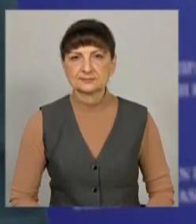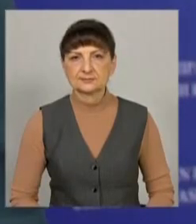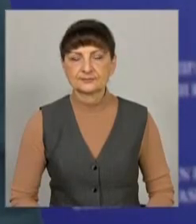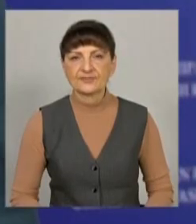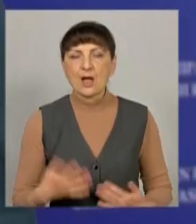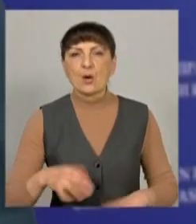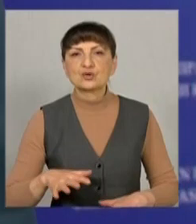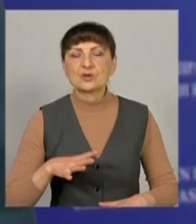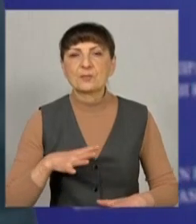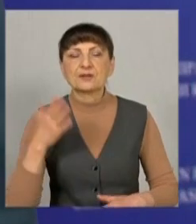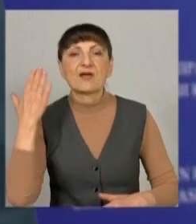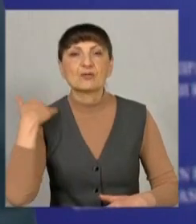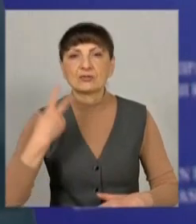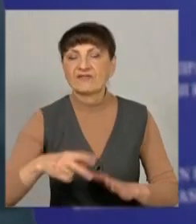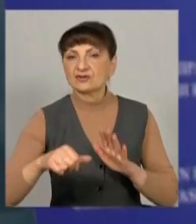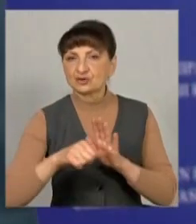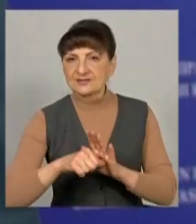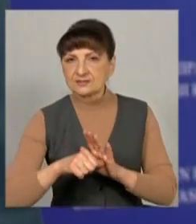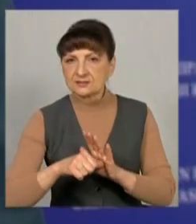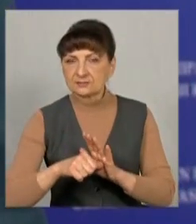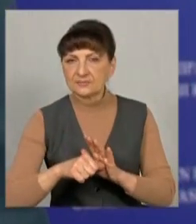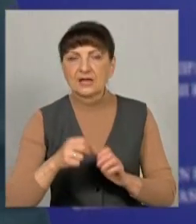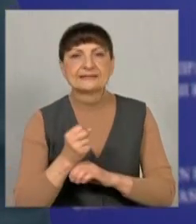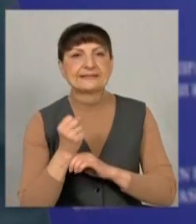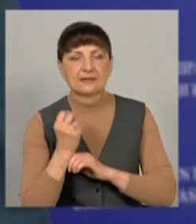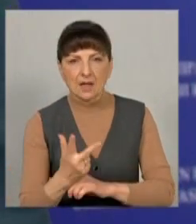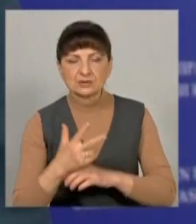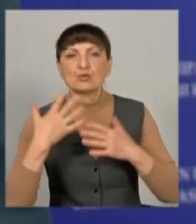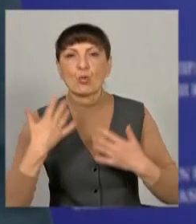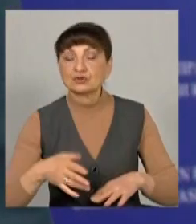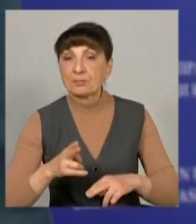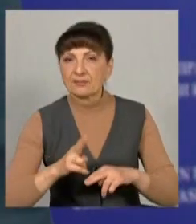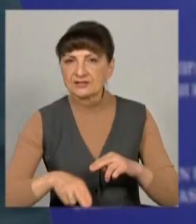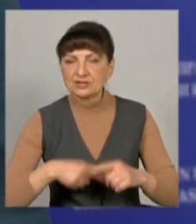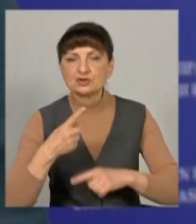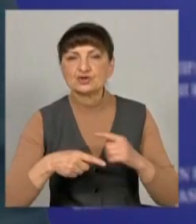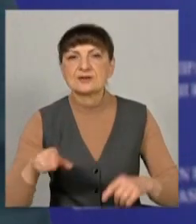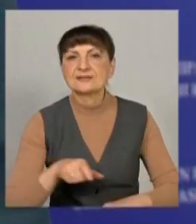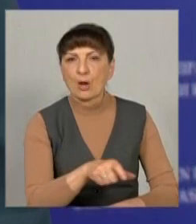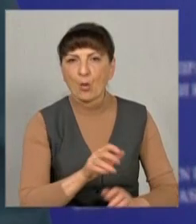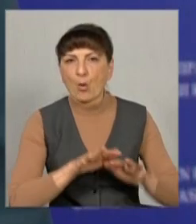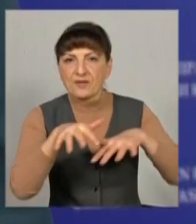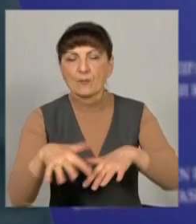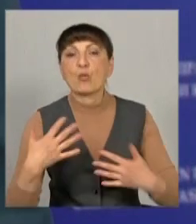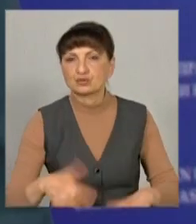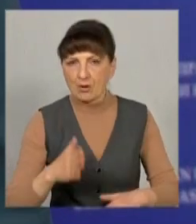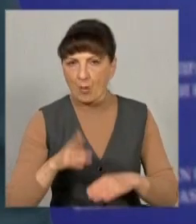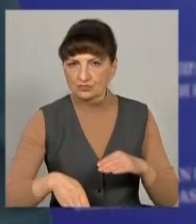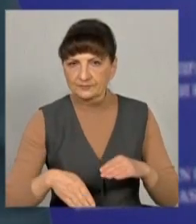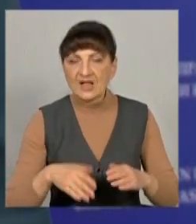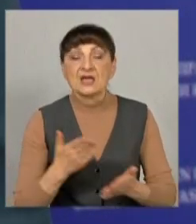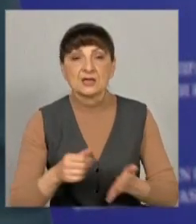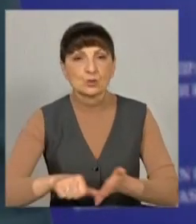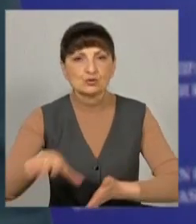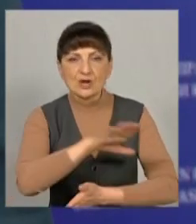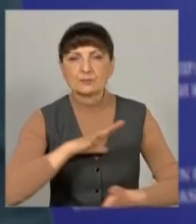Переливы, которые были ранее 26, у нас 13 уже прекратились через дорожное полотно. Есть участки, где